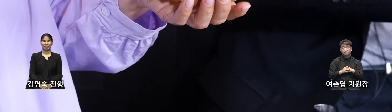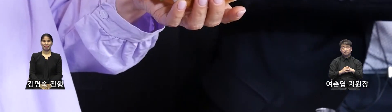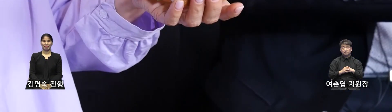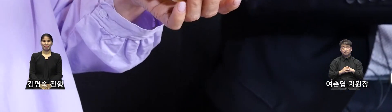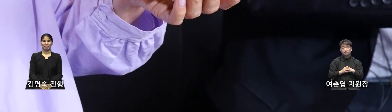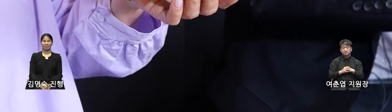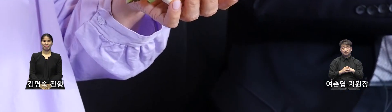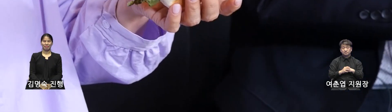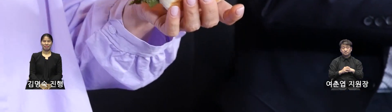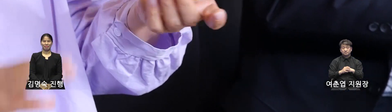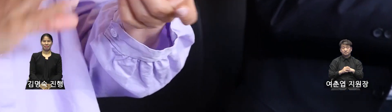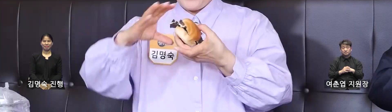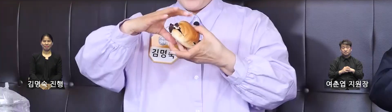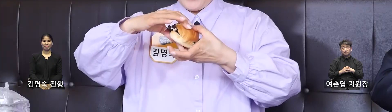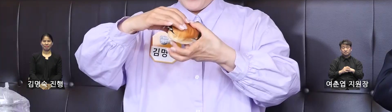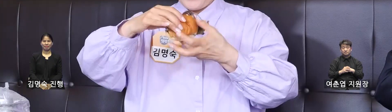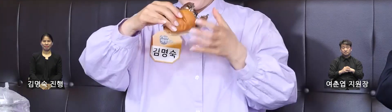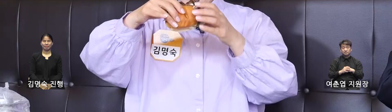아우.